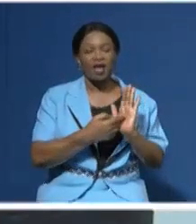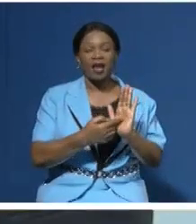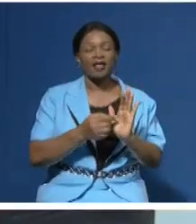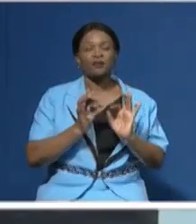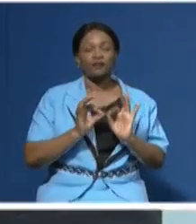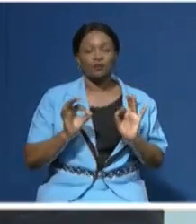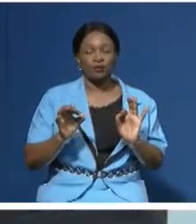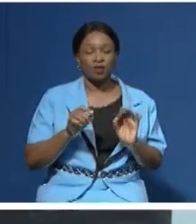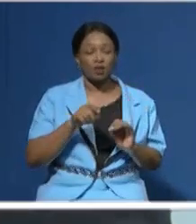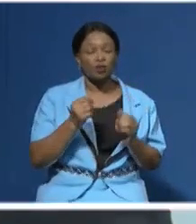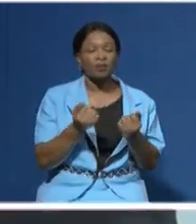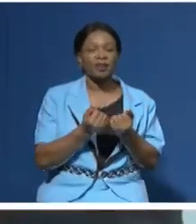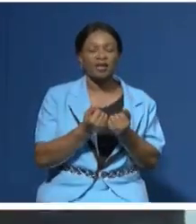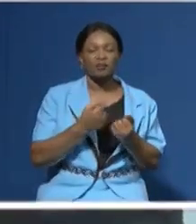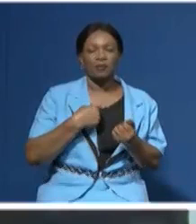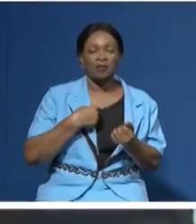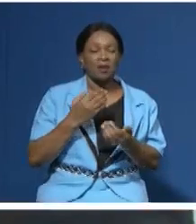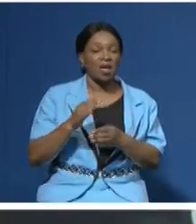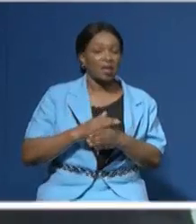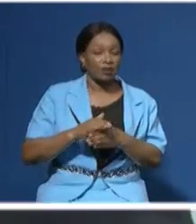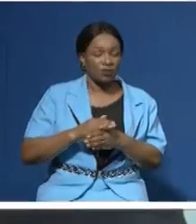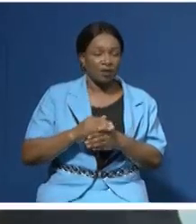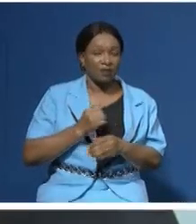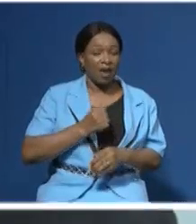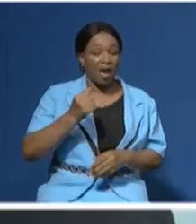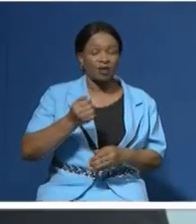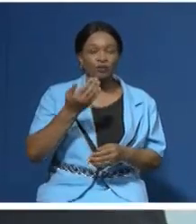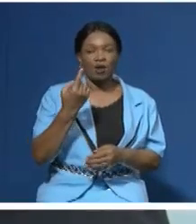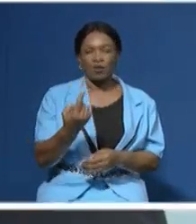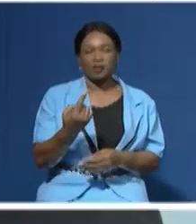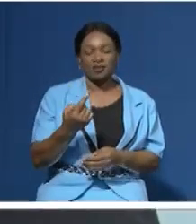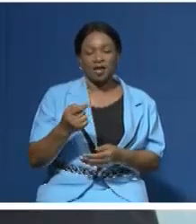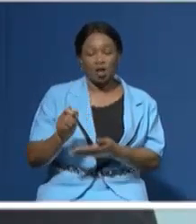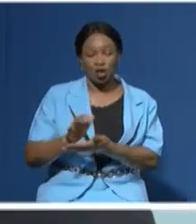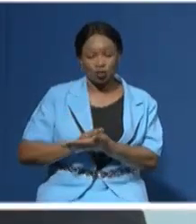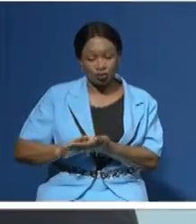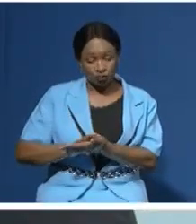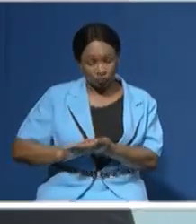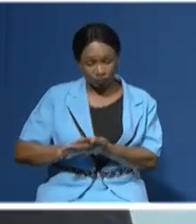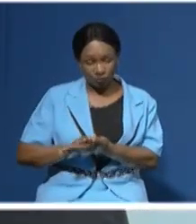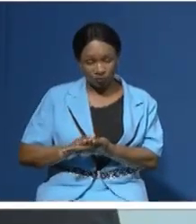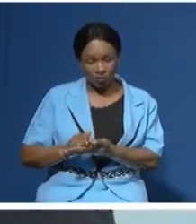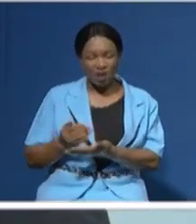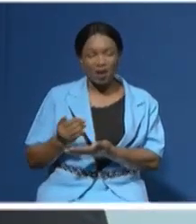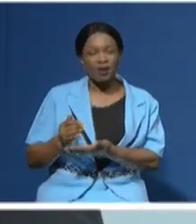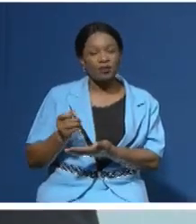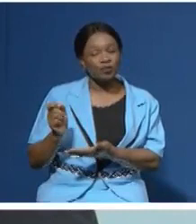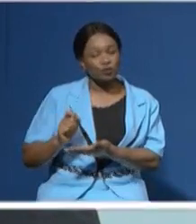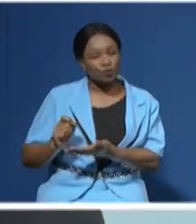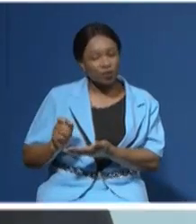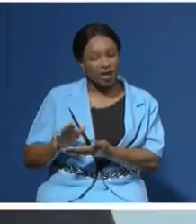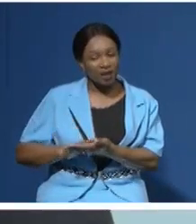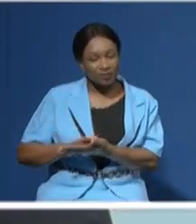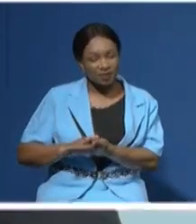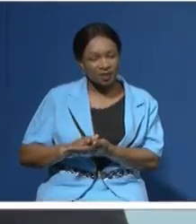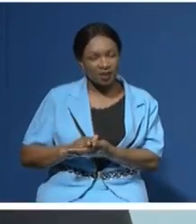kielelezo, hiki ni kielelezo ambacho tunaitumia kama hatua ya kwanza kabisa katika shule ya msingi, katika shule za awali, katika kujifunza kujumlisha. Kwa mfano